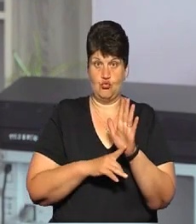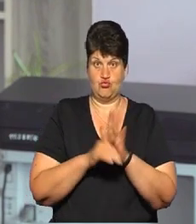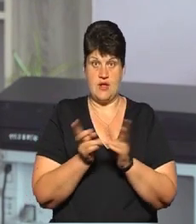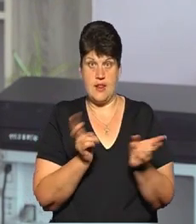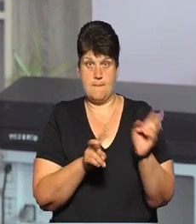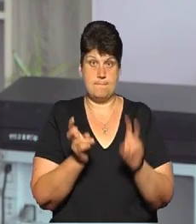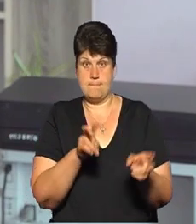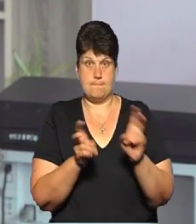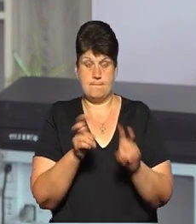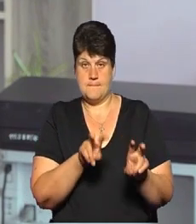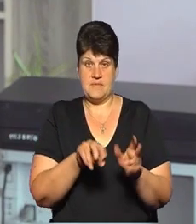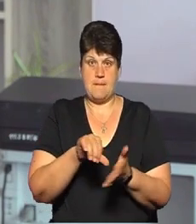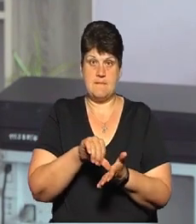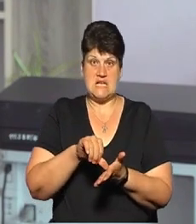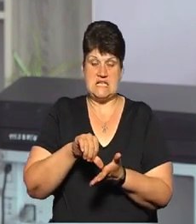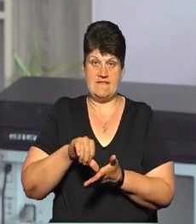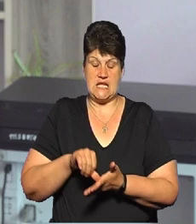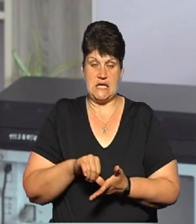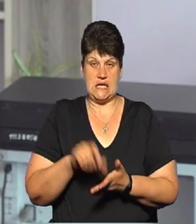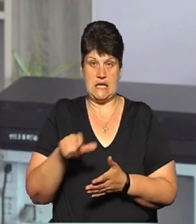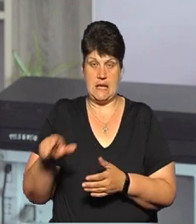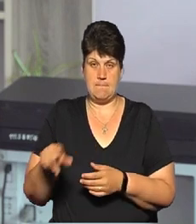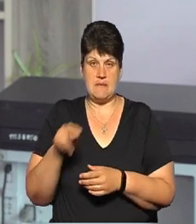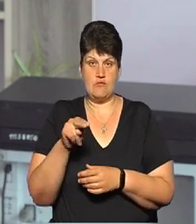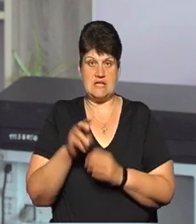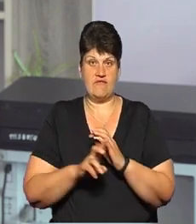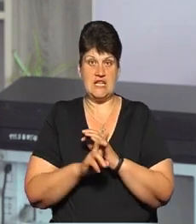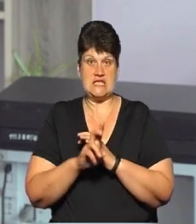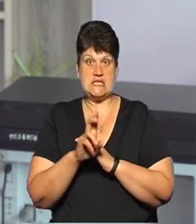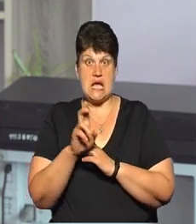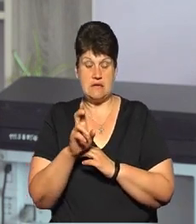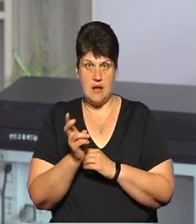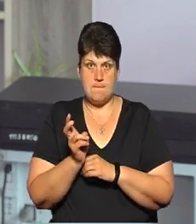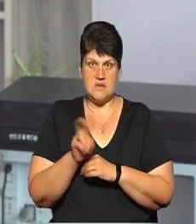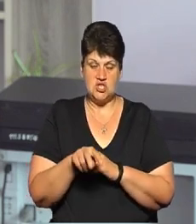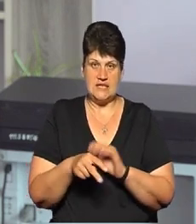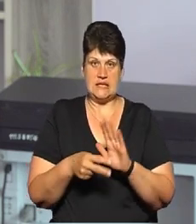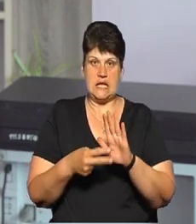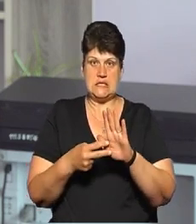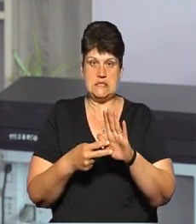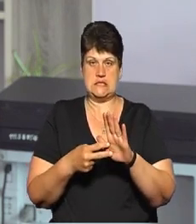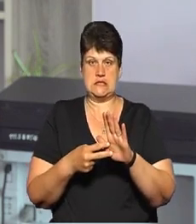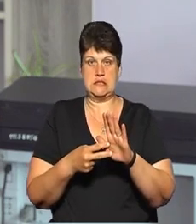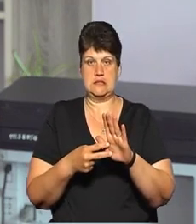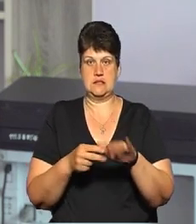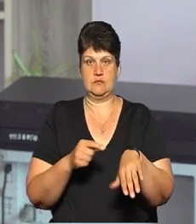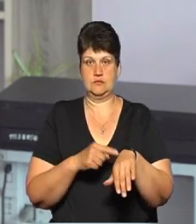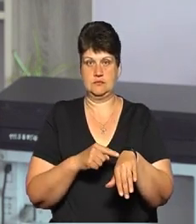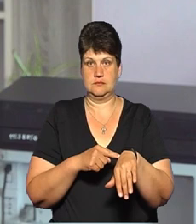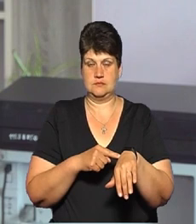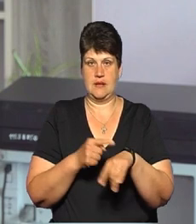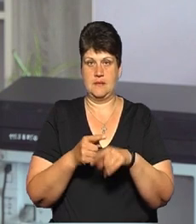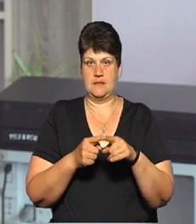всі представники Української православної церкви, прийшли на 7 години на пів-дев'ятої і